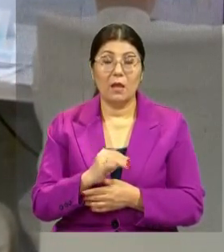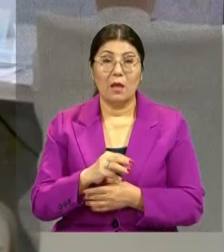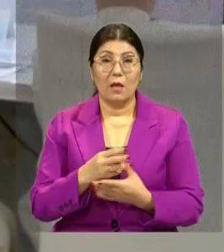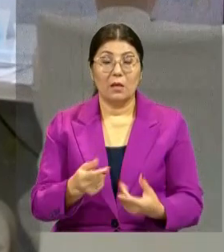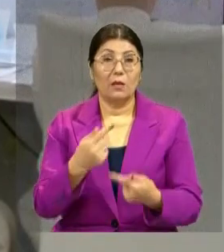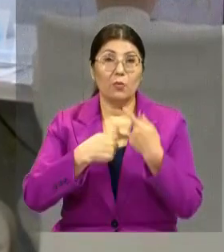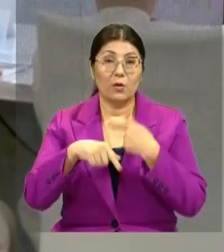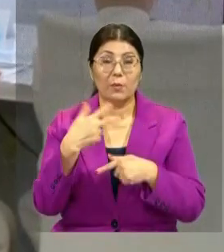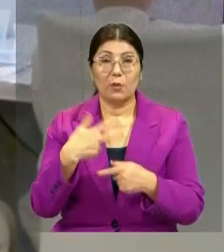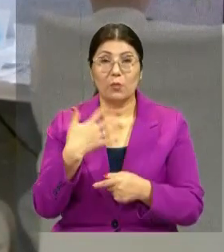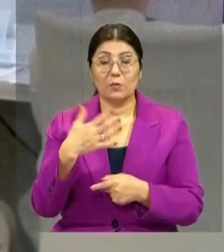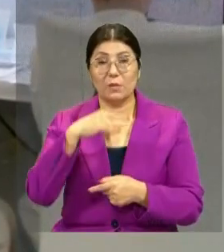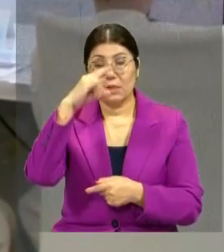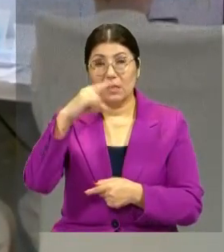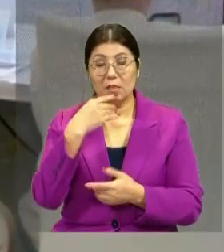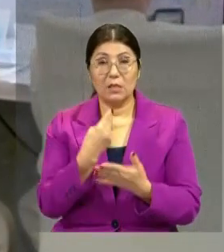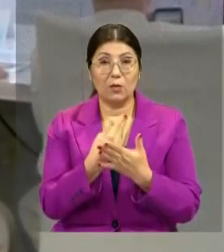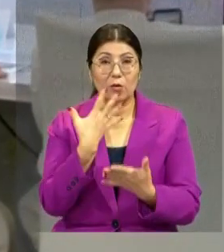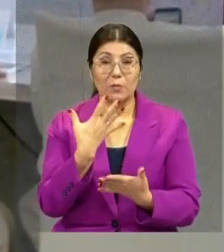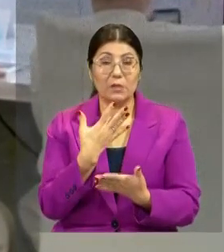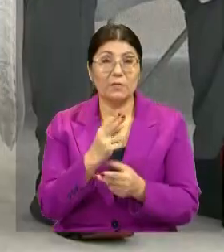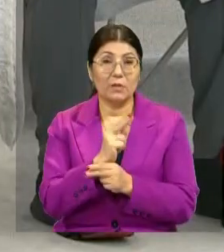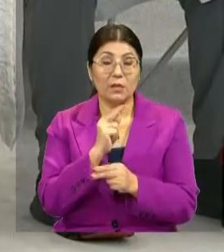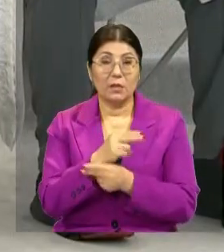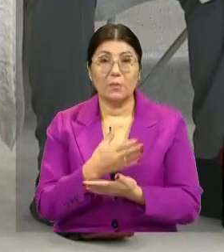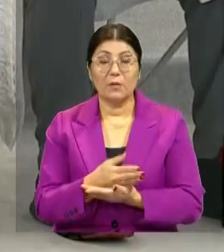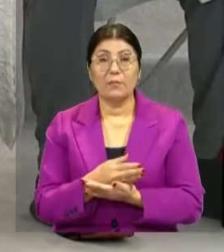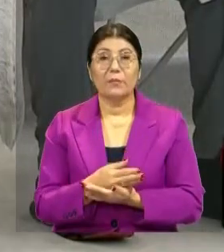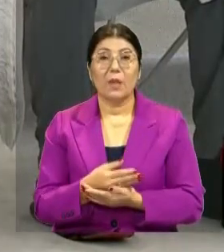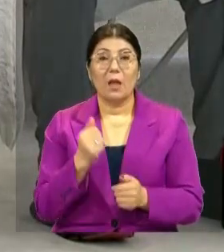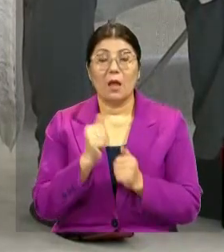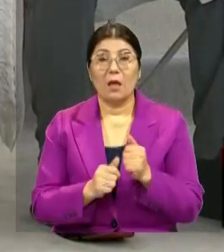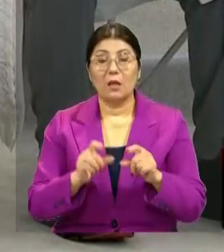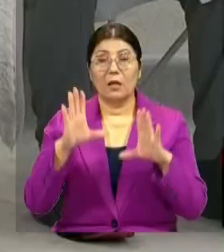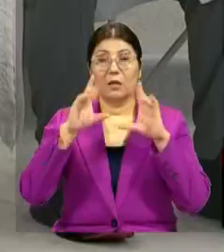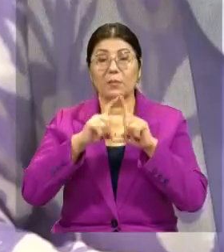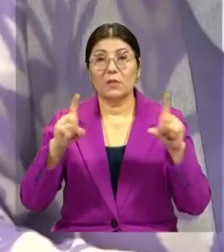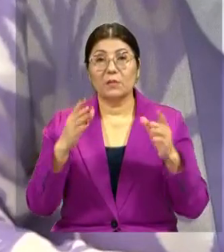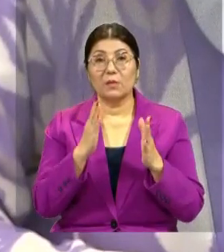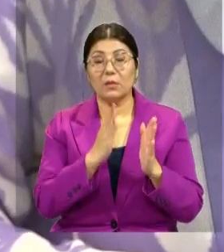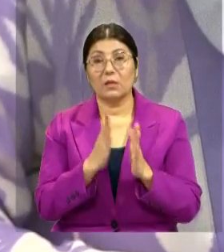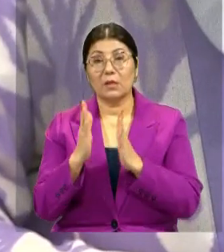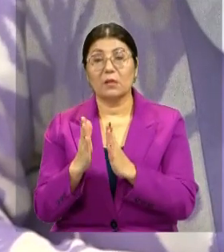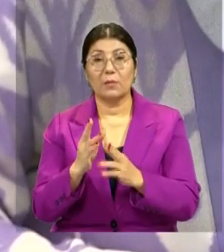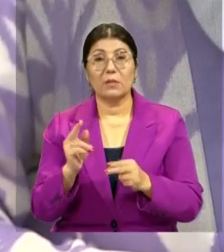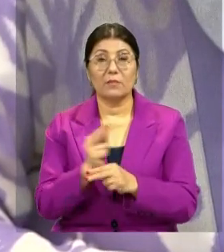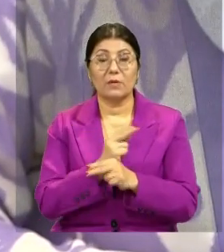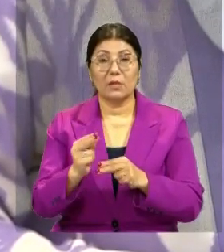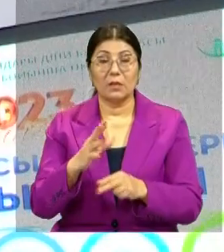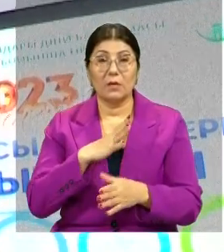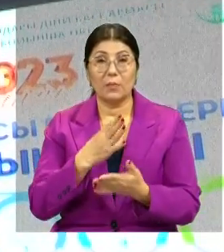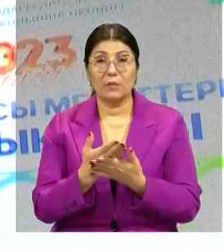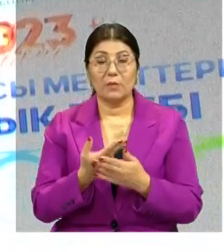35-і біздің Қазақстан құндылықтарына бейімделген. Аймақтағы әр мешітте кезең-кезеңмен күрделі жөндеу жұмыстары жасалып